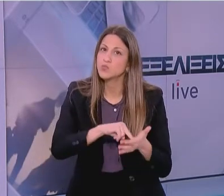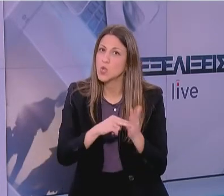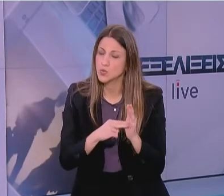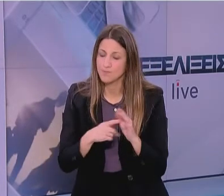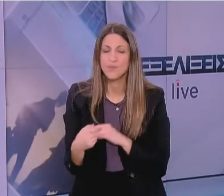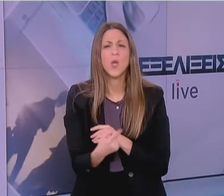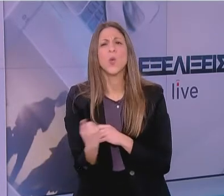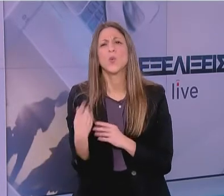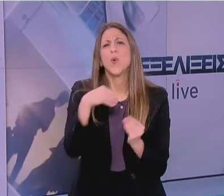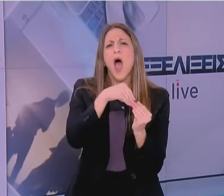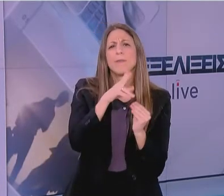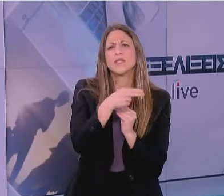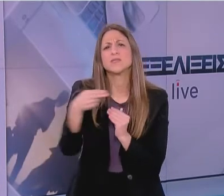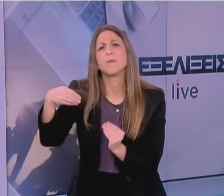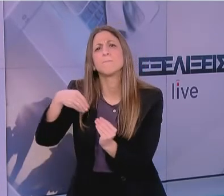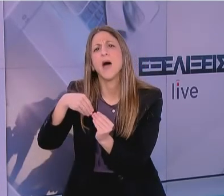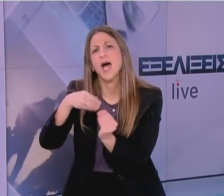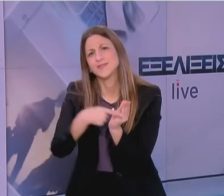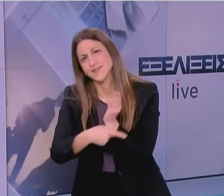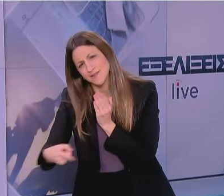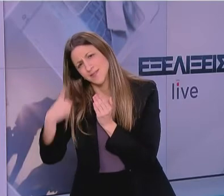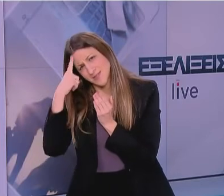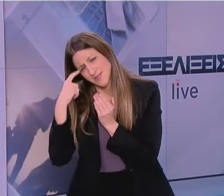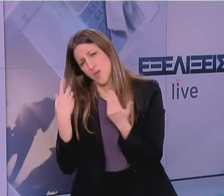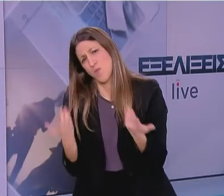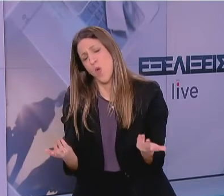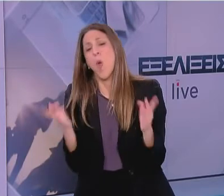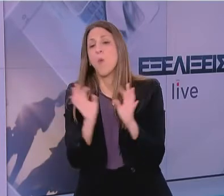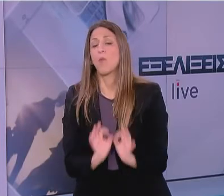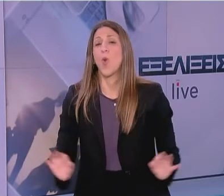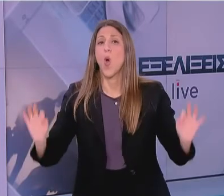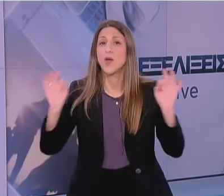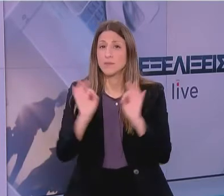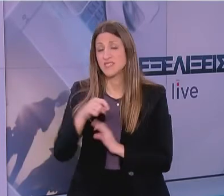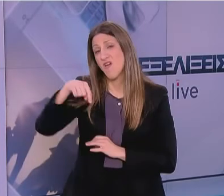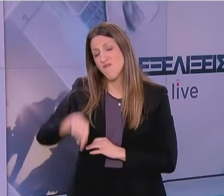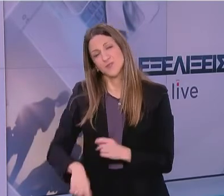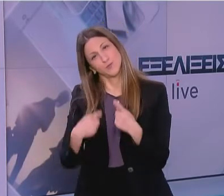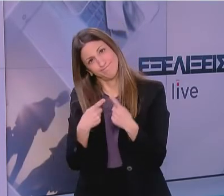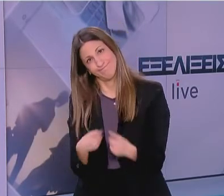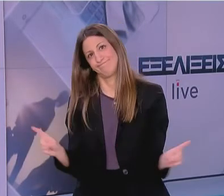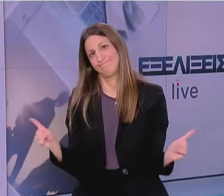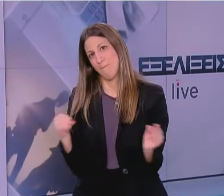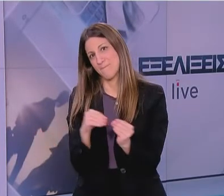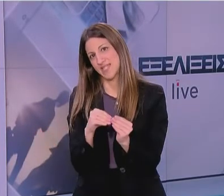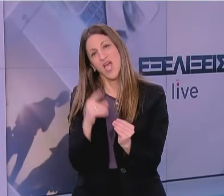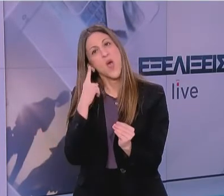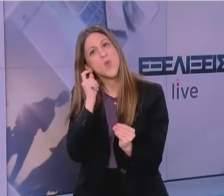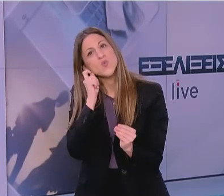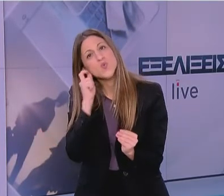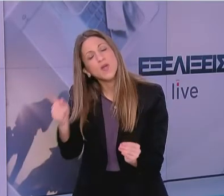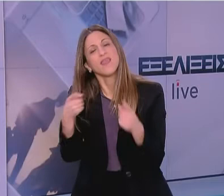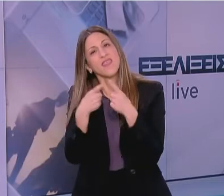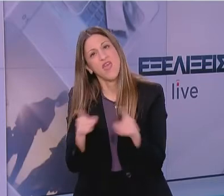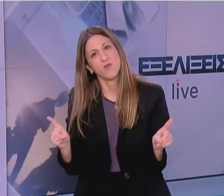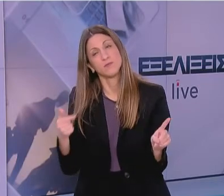Πάσχα, τη μεγάλη γιορτή της Χριστιανοσύνης. Όλοι ξέρουμε και προετοιμαζόμαστε ότι φέτος θα το γιορτάσουμε διαφορετικά. Δεν